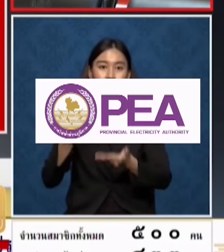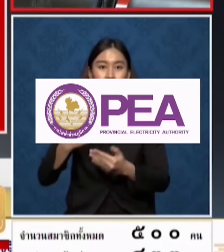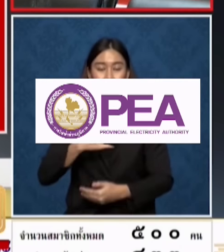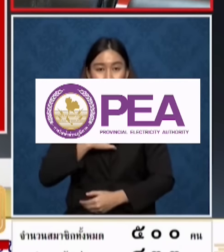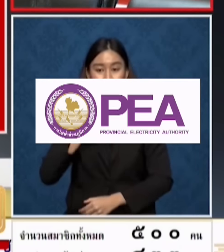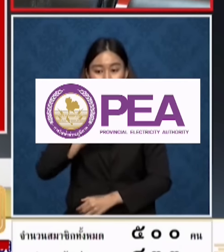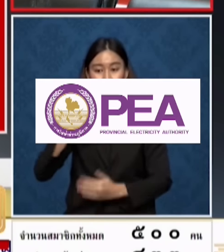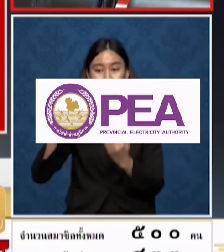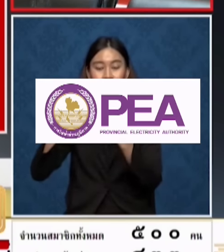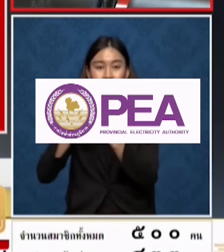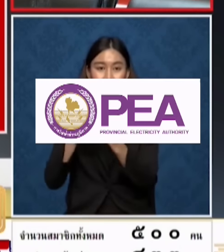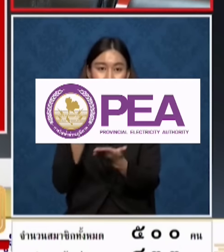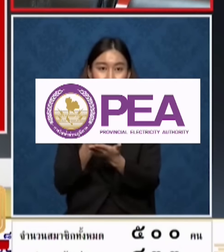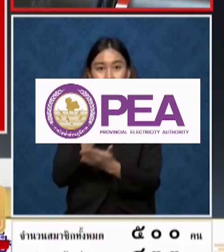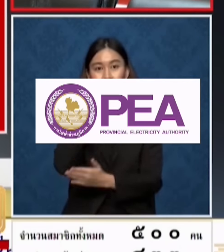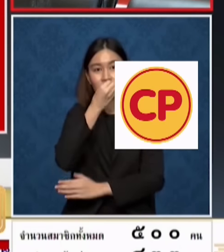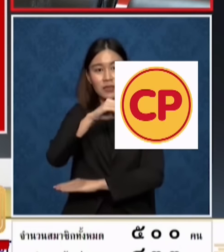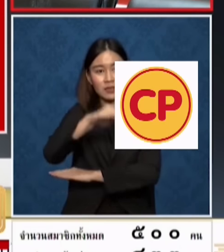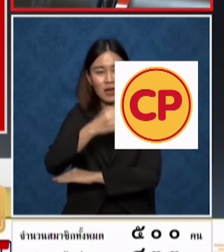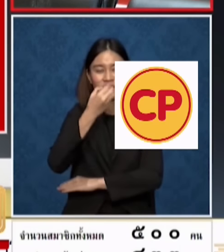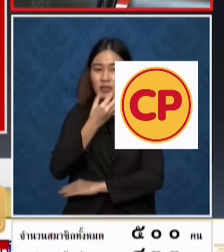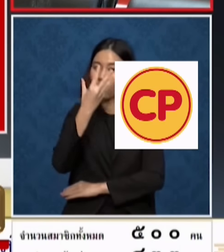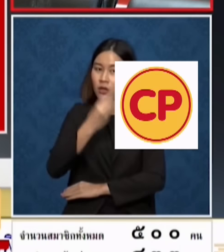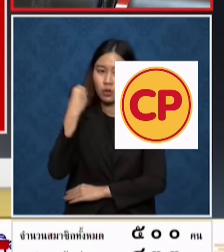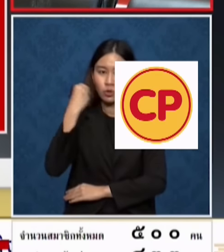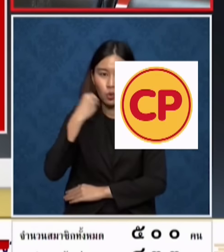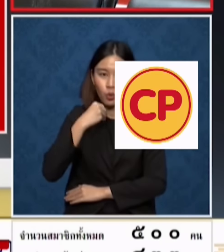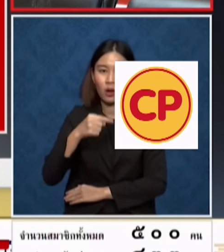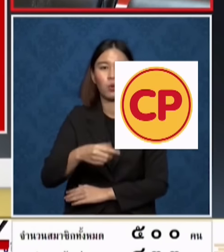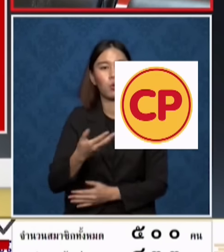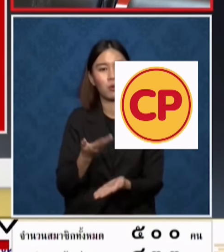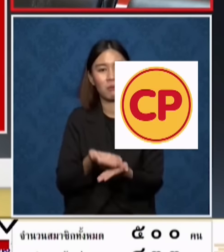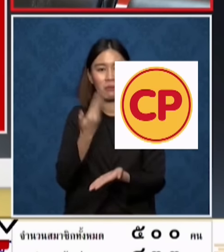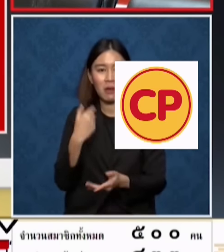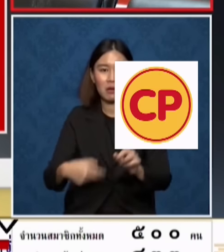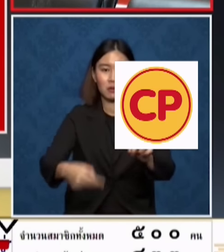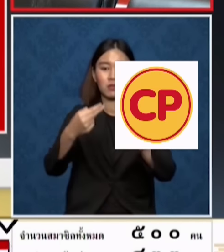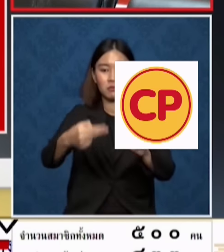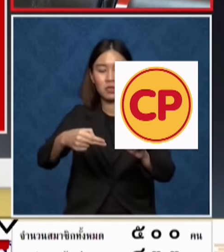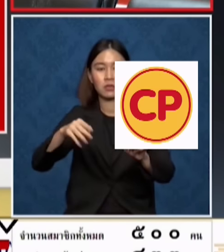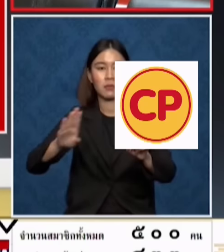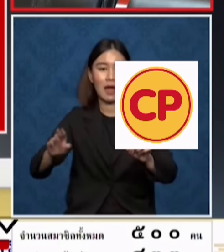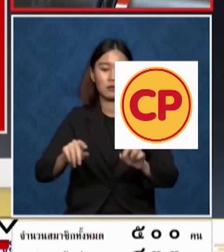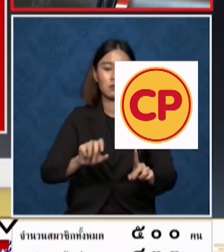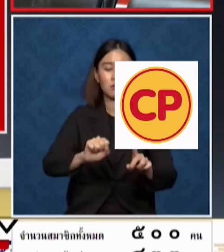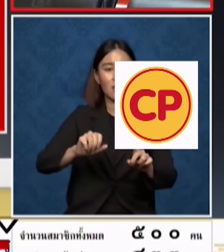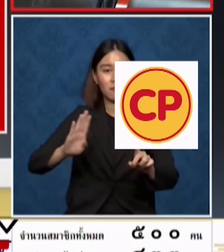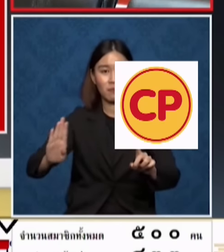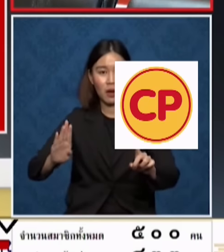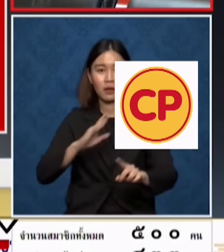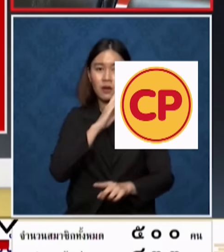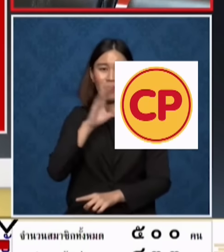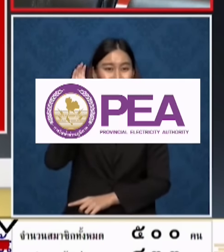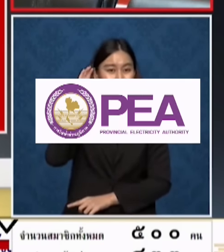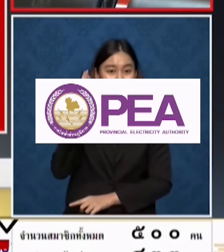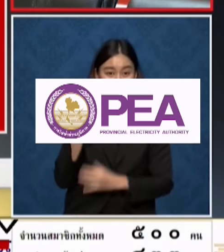าตัดงบมื้อเย็นนะครับเรากินเหลือกันทุกวันวันหนึ่งมูลค่าหลายหมื่นบาทหรืออาจจะเป็นแสนบาทนะฮะถ้าไม่